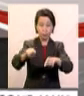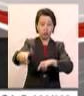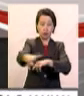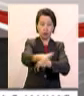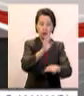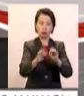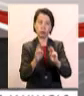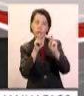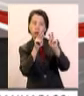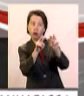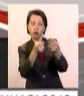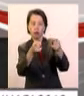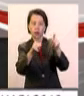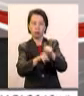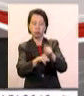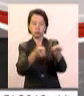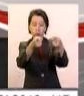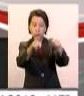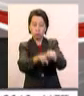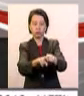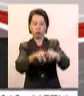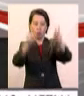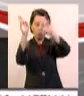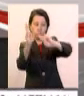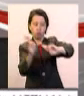terdapat tanda-tanda berlakunya kejadian ribut.